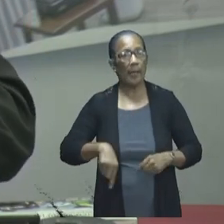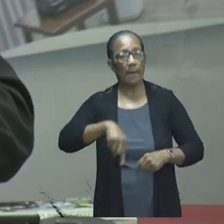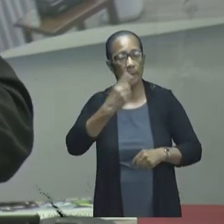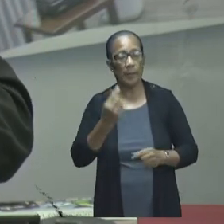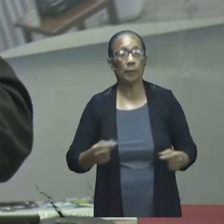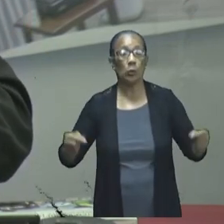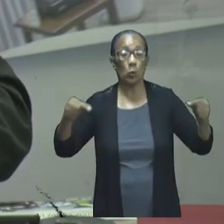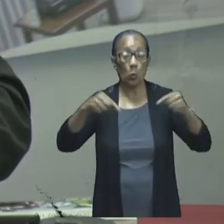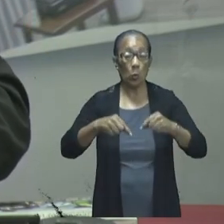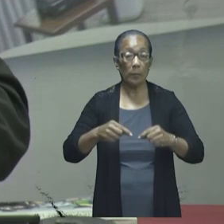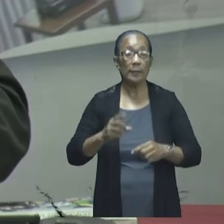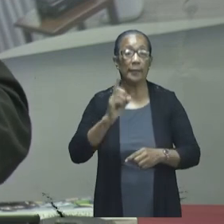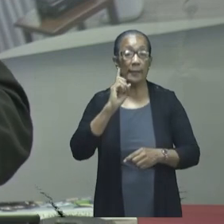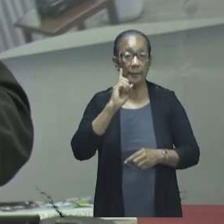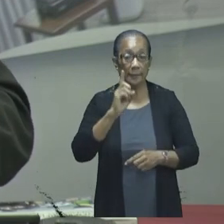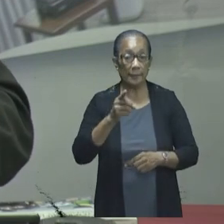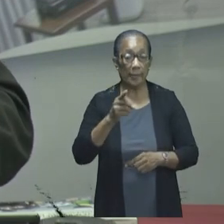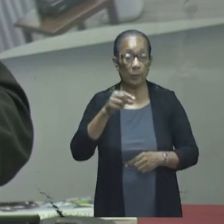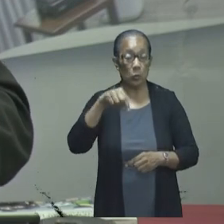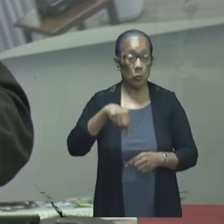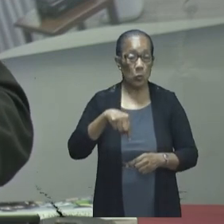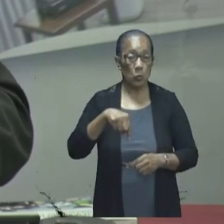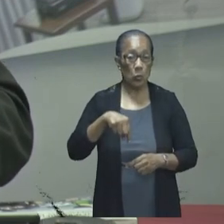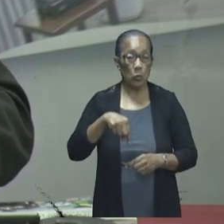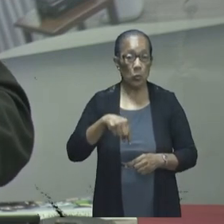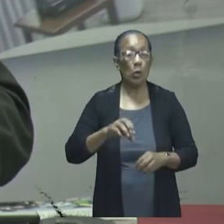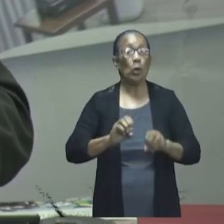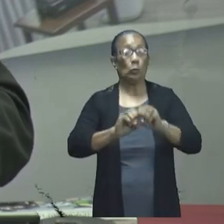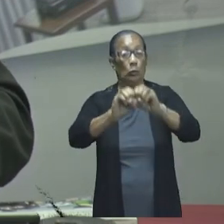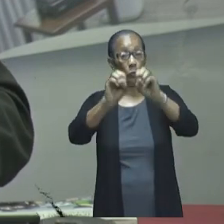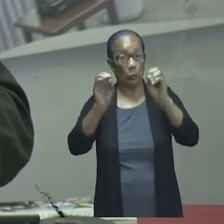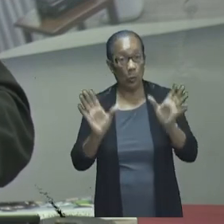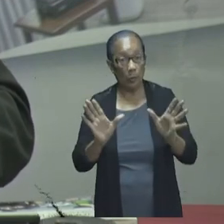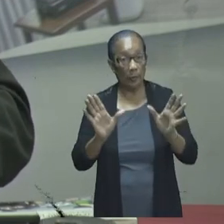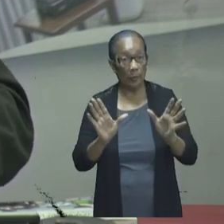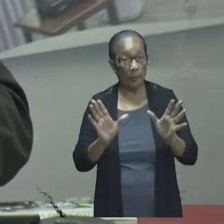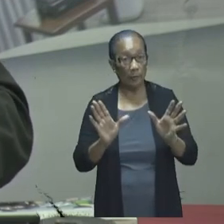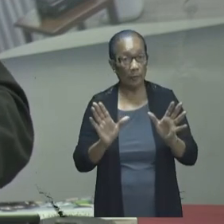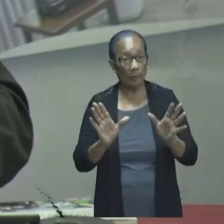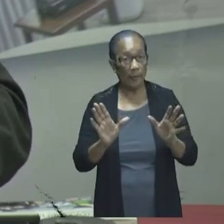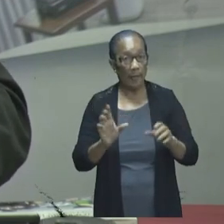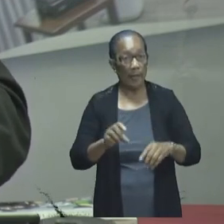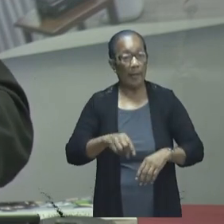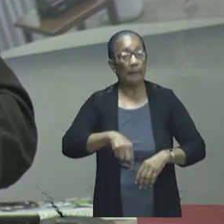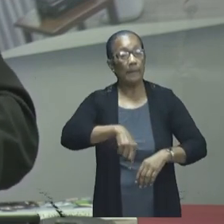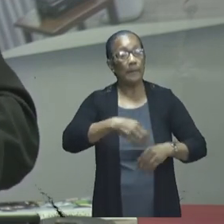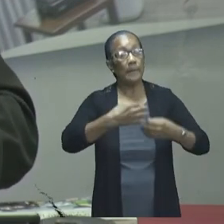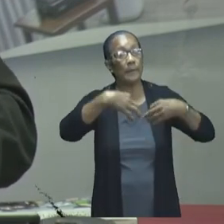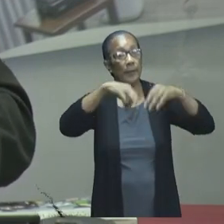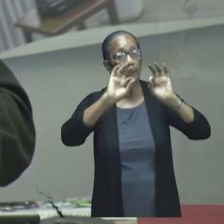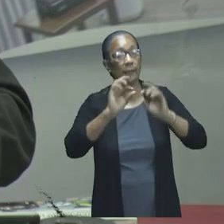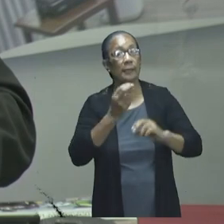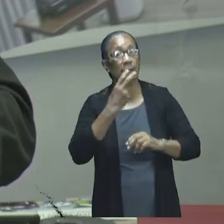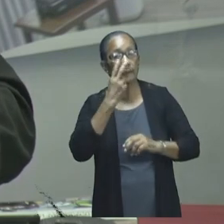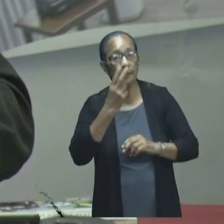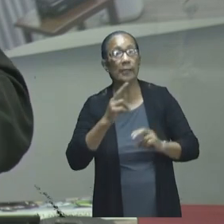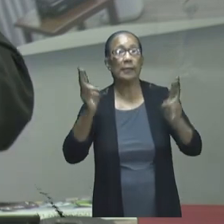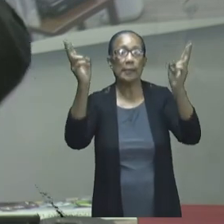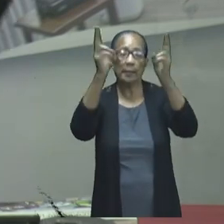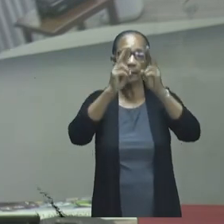die stem nu duidelijk en misschien ook harder hoorbaar wordt in de internationale gemeenschap